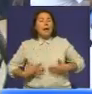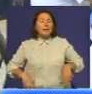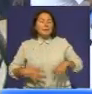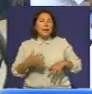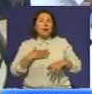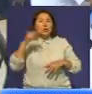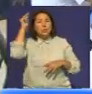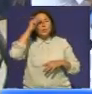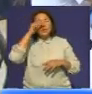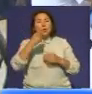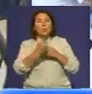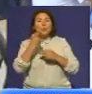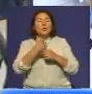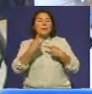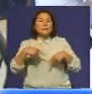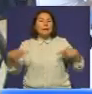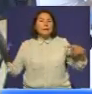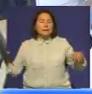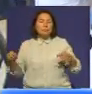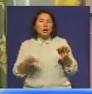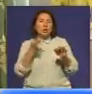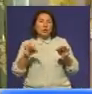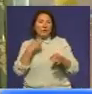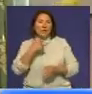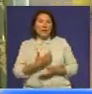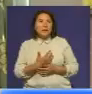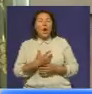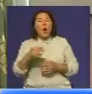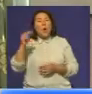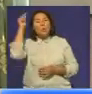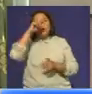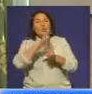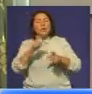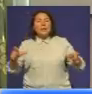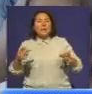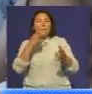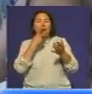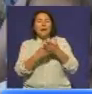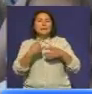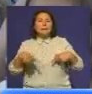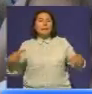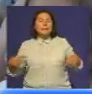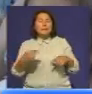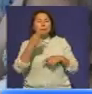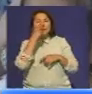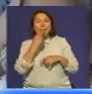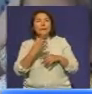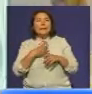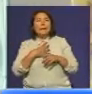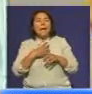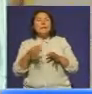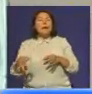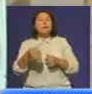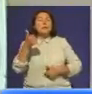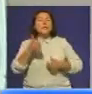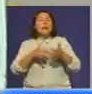Наша учительница учит нас разным видам расшивки. Ученики показывают все свои приобретенные здесь навыки, участвуя на областных и